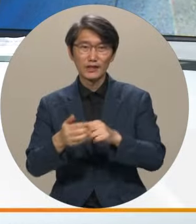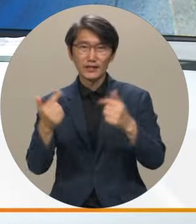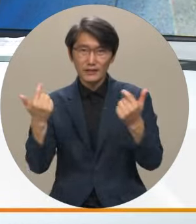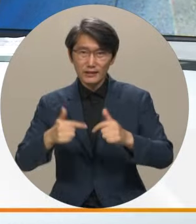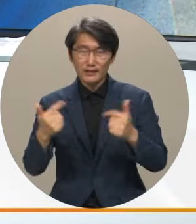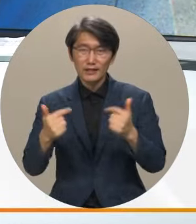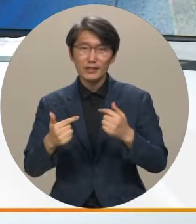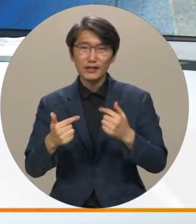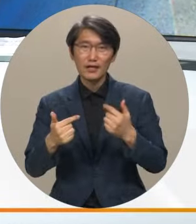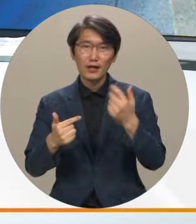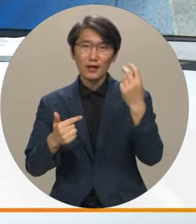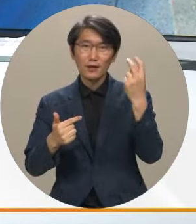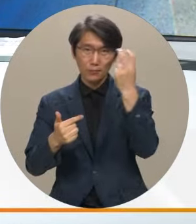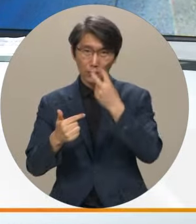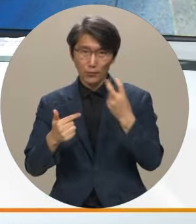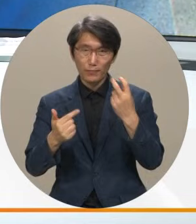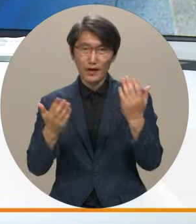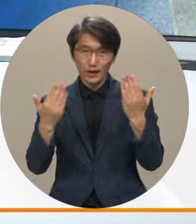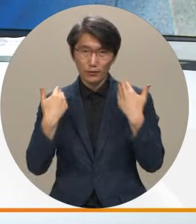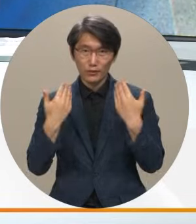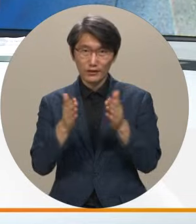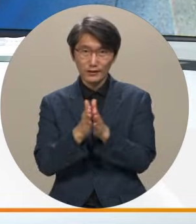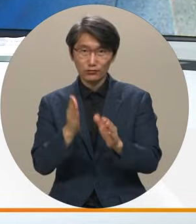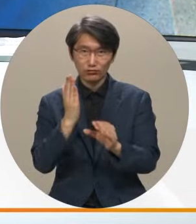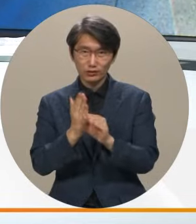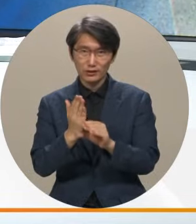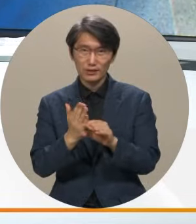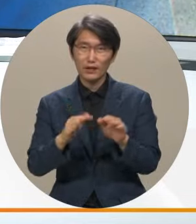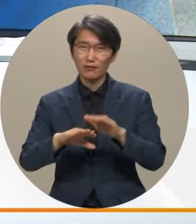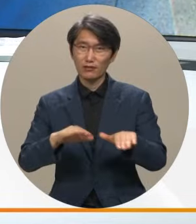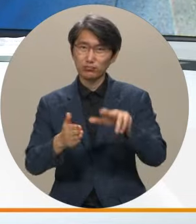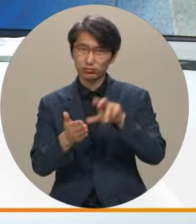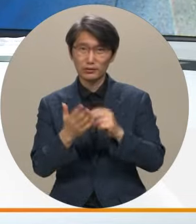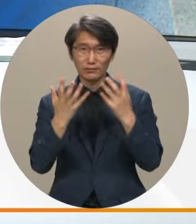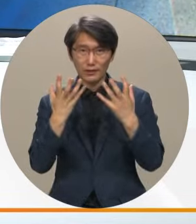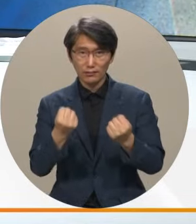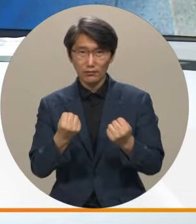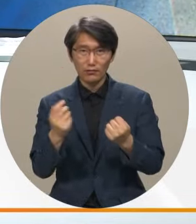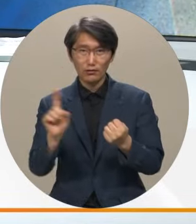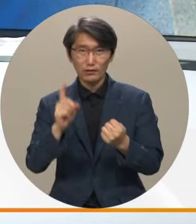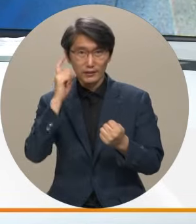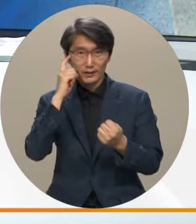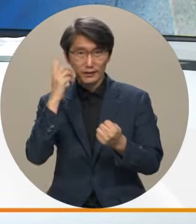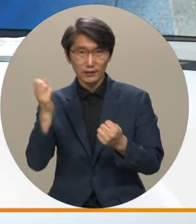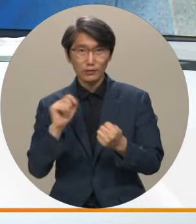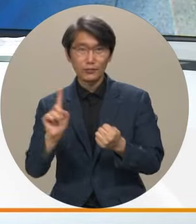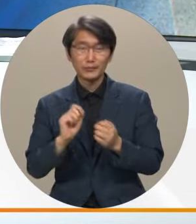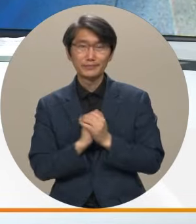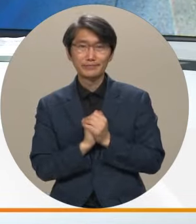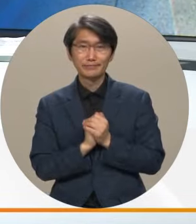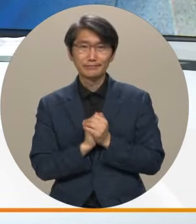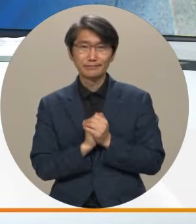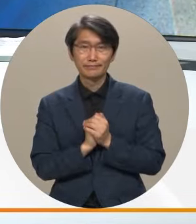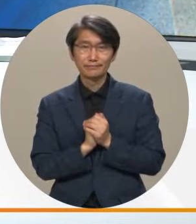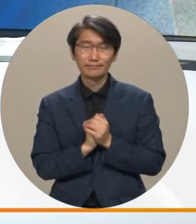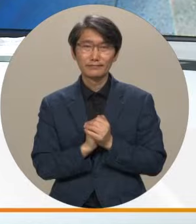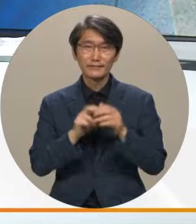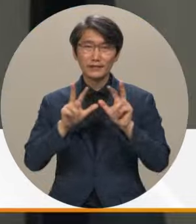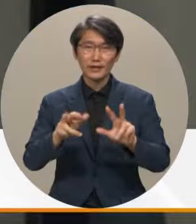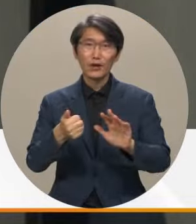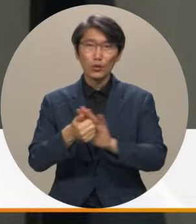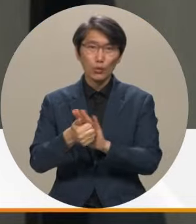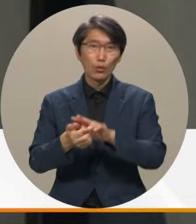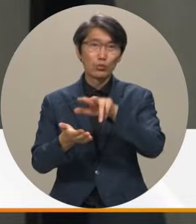전면 시행되고 있는데 사실 풀어야 할 과제가 굉장히 많거든요. 후보님께서는 어떤 구상 갖고 계실까요? 그 우리 이제 이